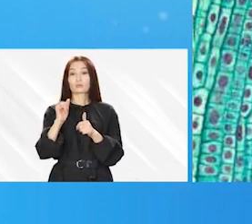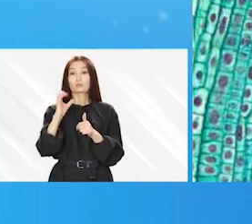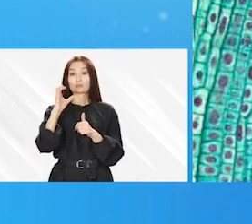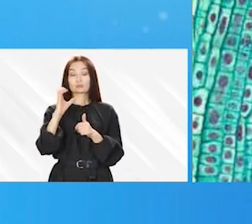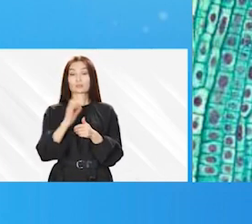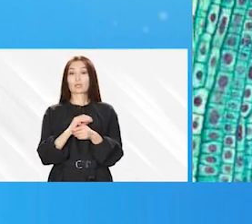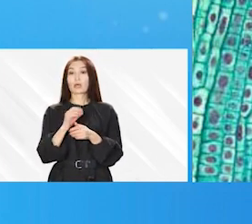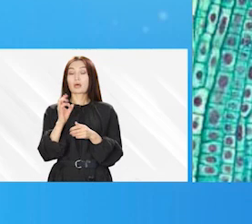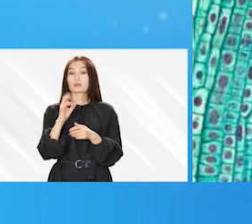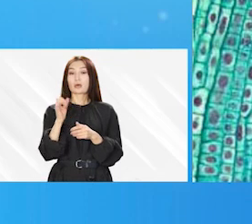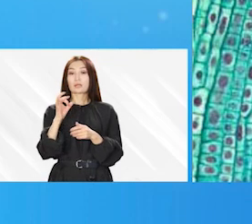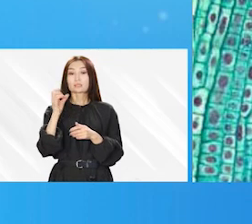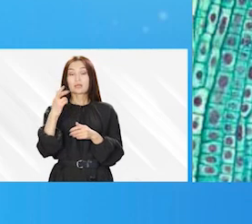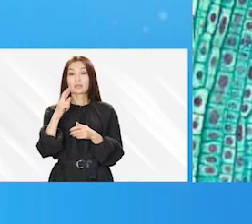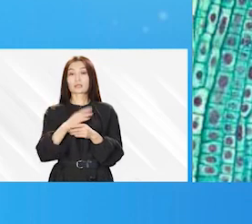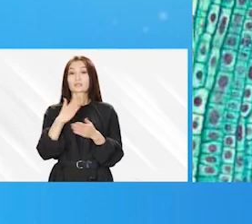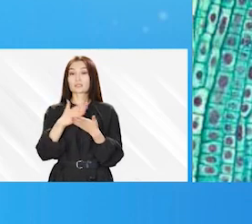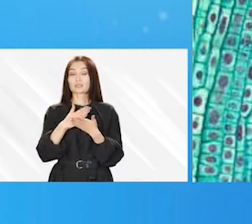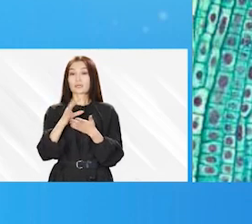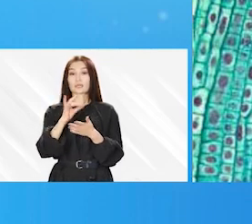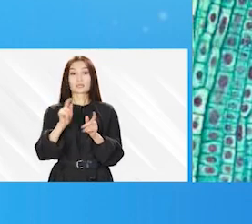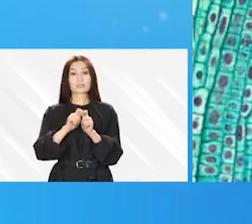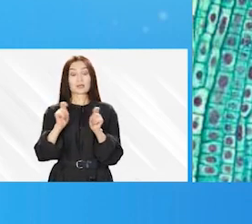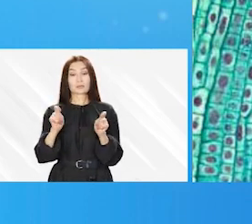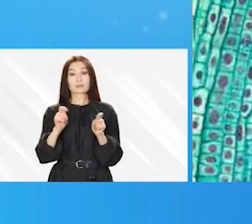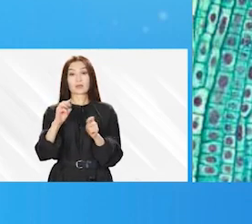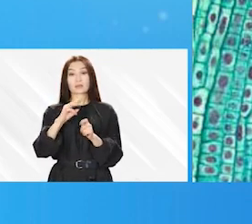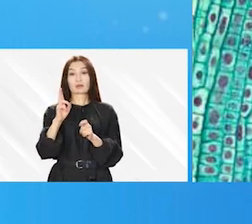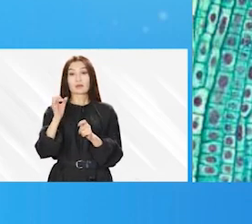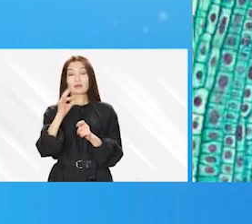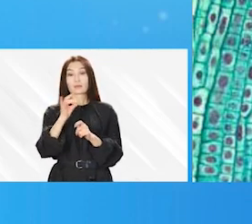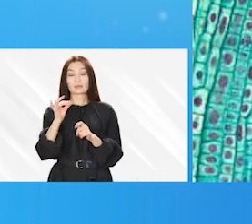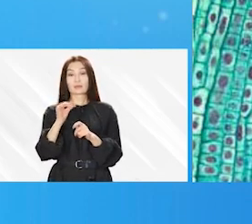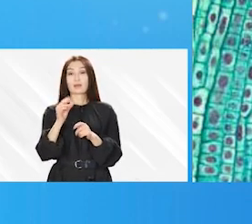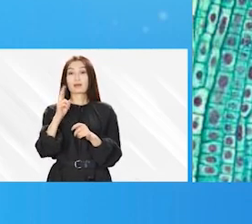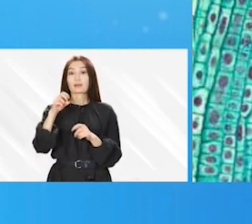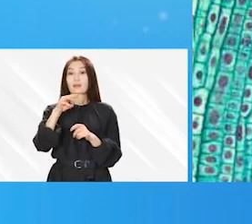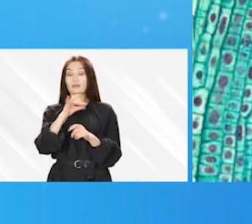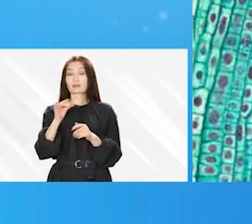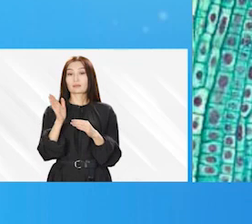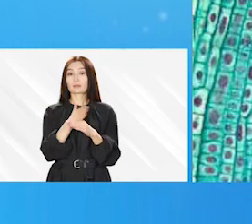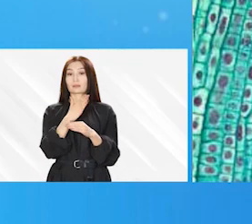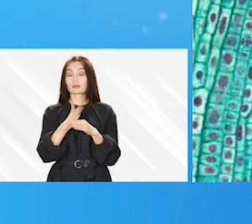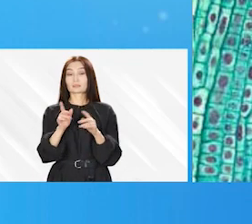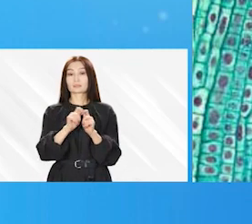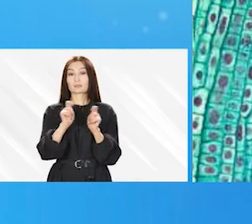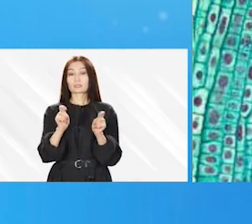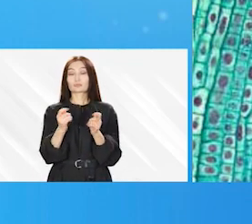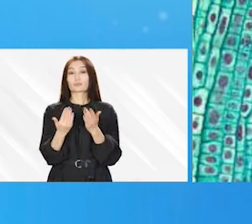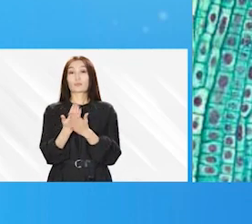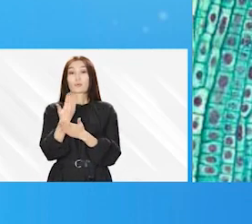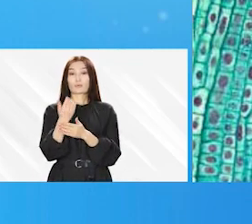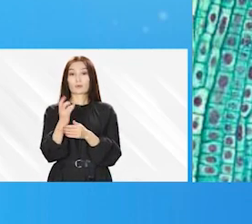конус нарастания состоит из образовательной ткани клетки которой делится и образуют новый